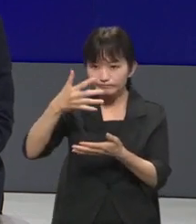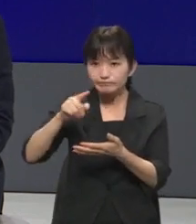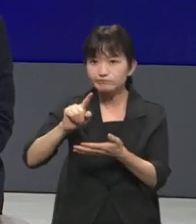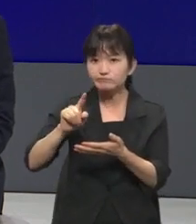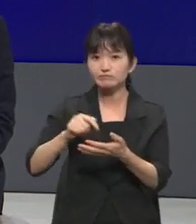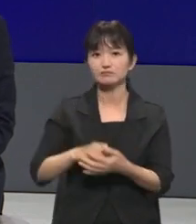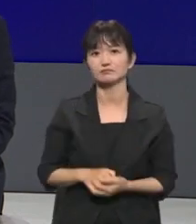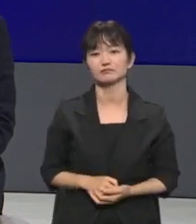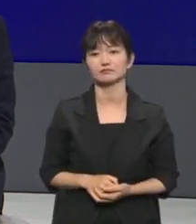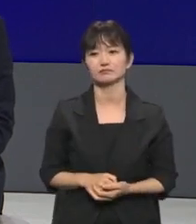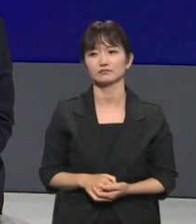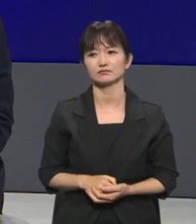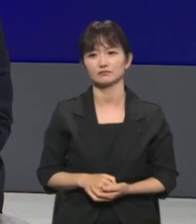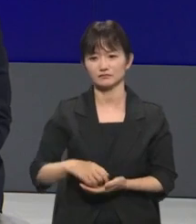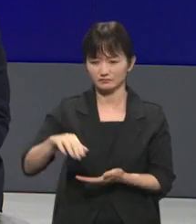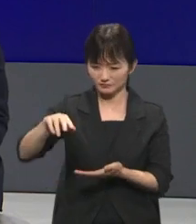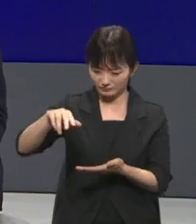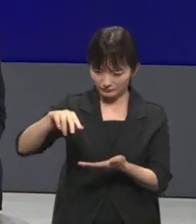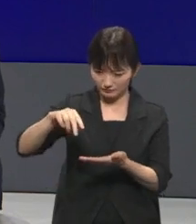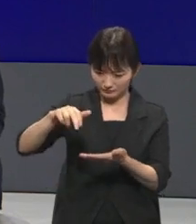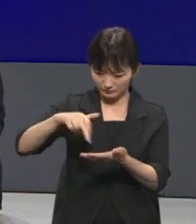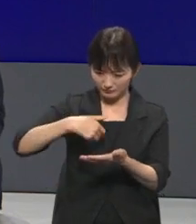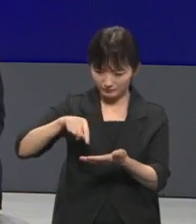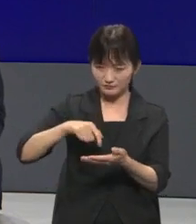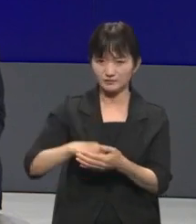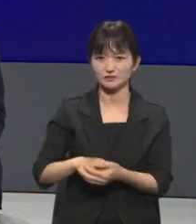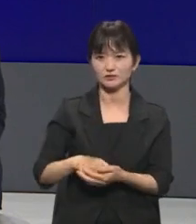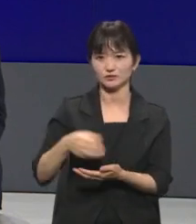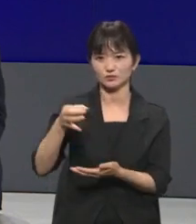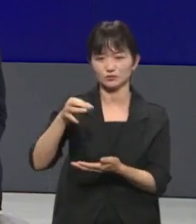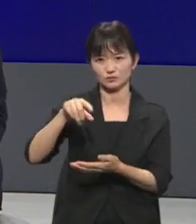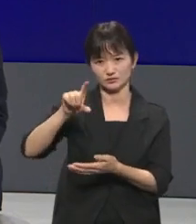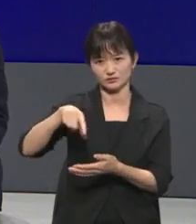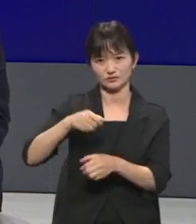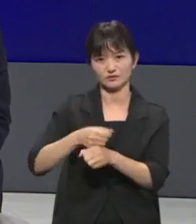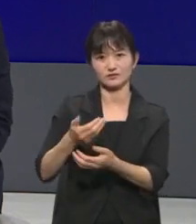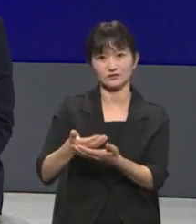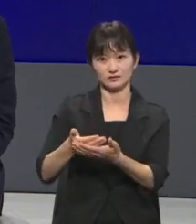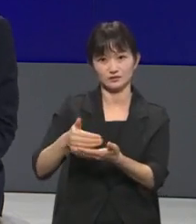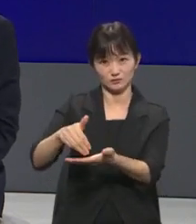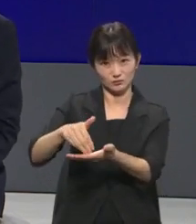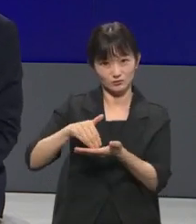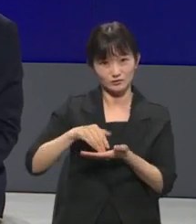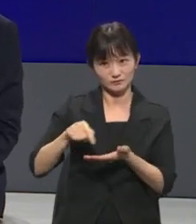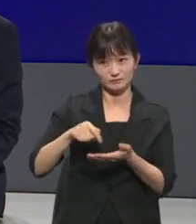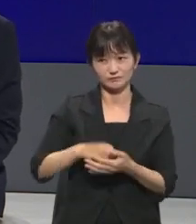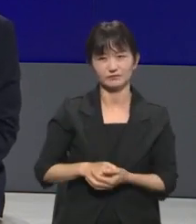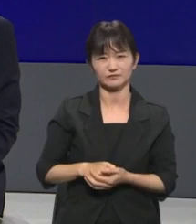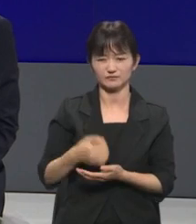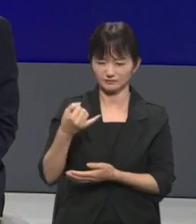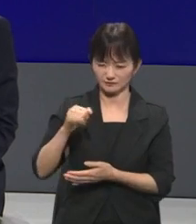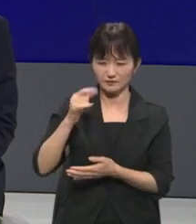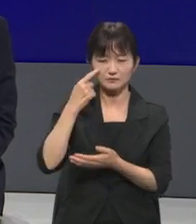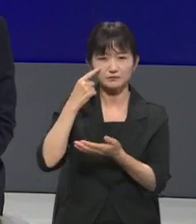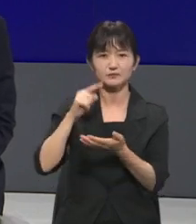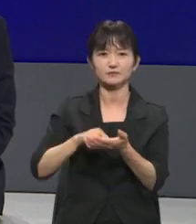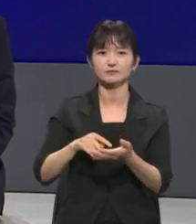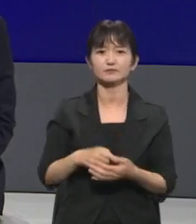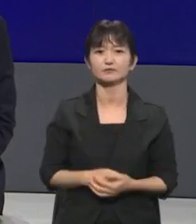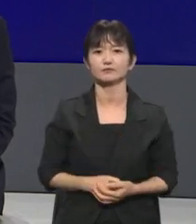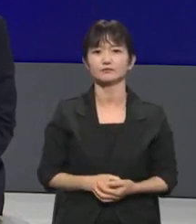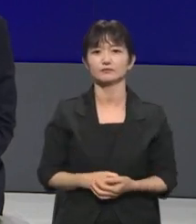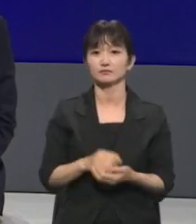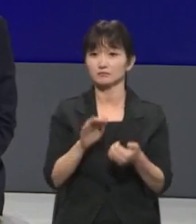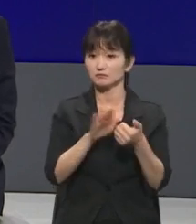계속 결제를 유도를 하더라고요. 그래서 처음에 이게 아, 상술의 AI도 좀 돈 맛을 아는가 할까 싶었는데 아무래도 좀 결함이 좀 보였습니다. 근데 이제 문제는 이제